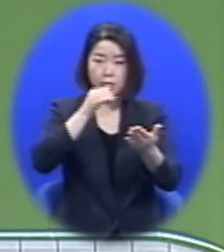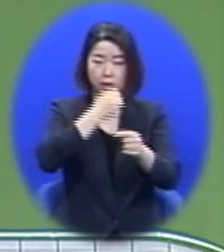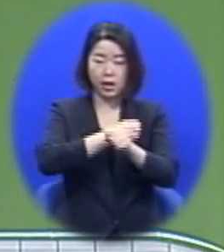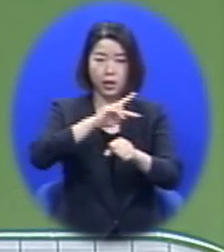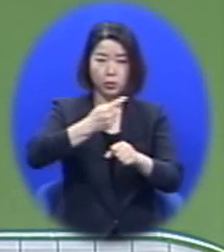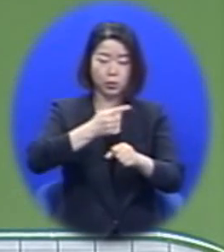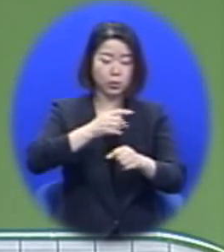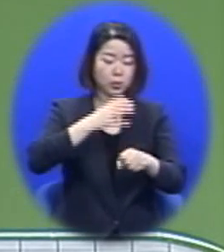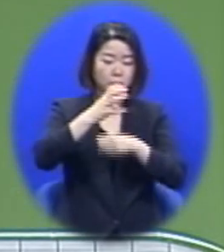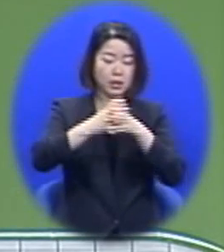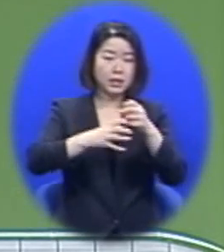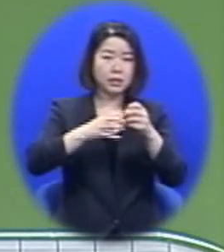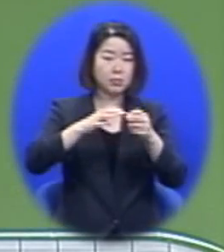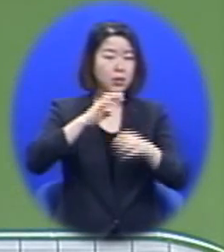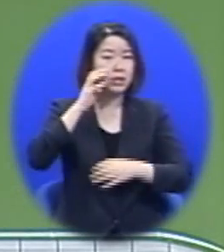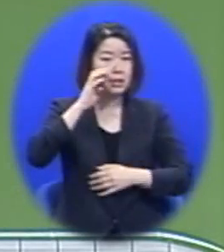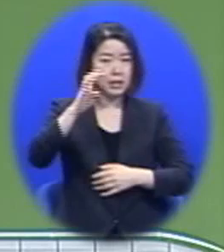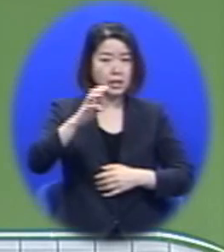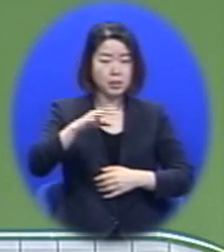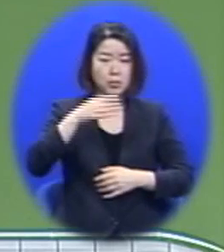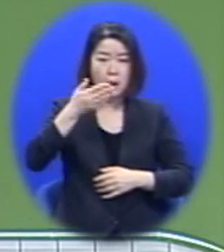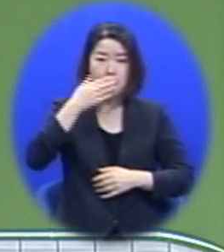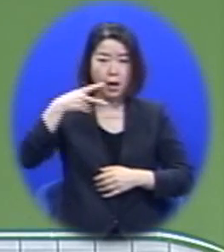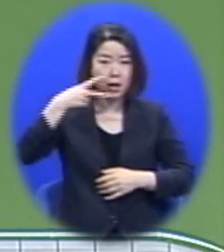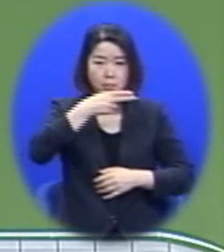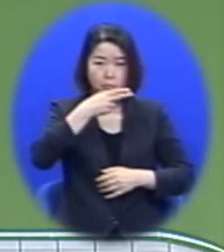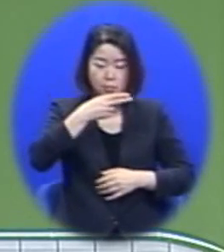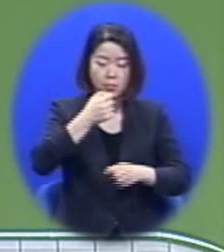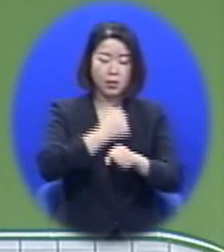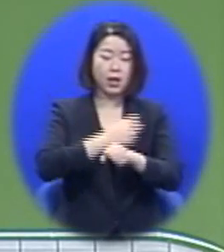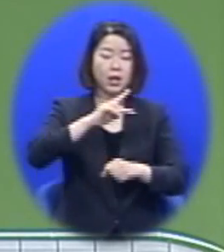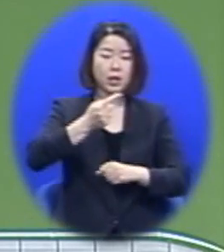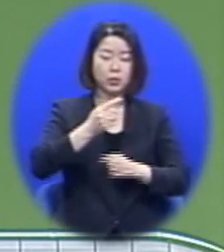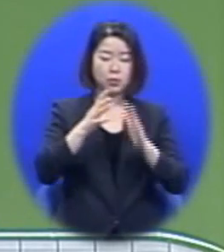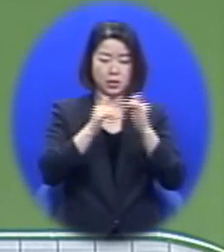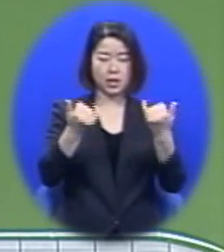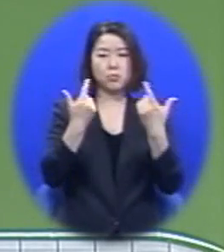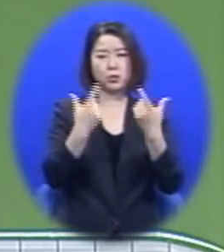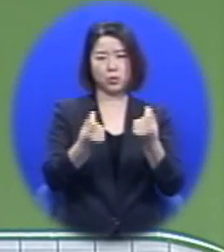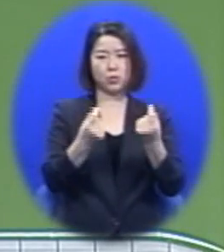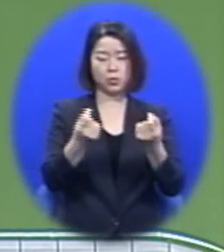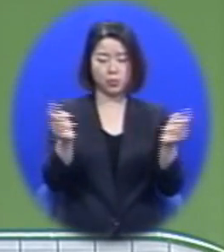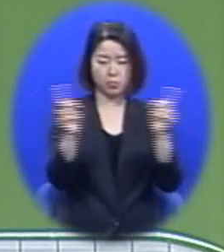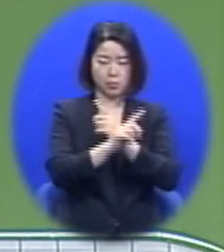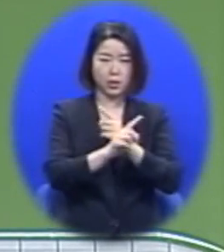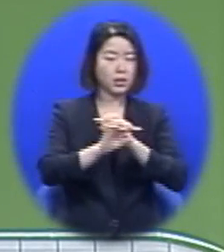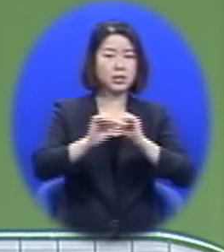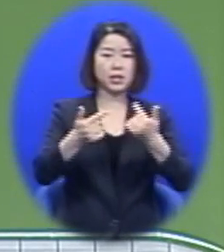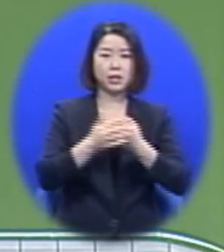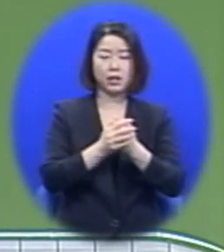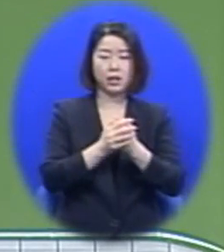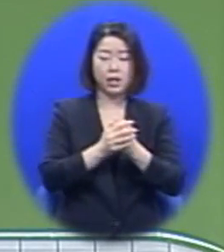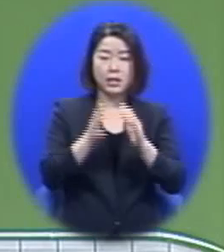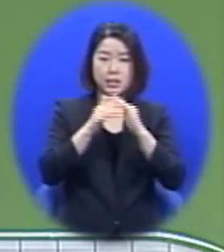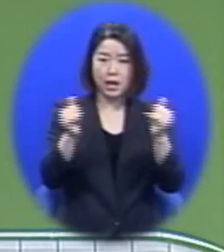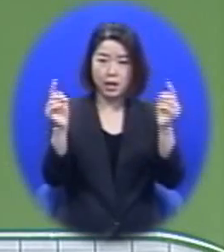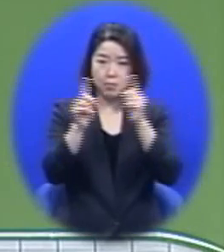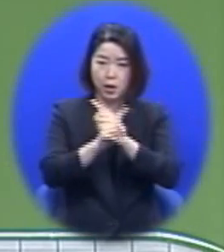해도 사람은 똑같다. 사람을 바꾸는 것은 오직 말씀에 순종할